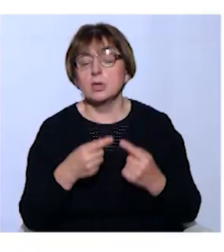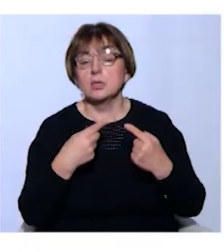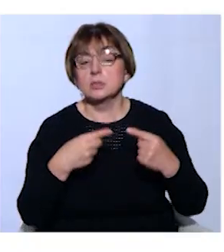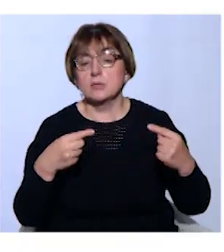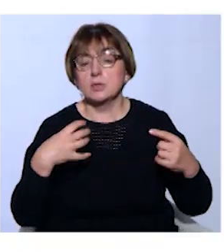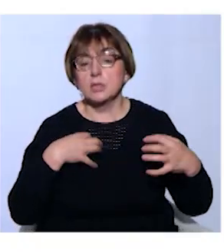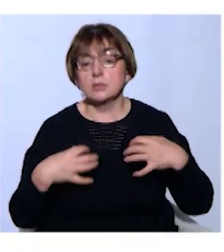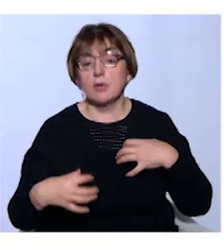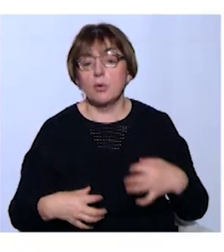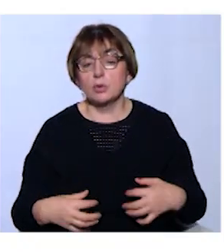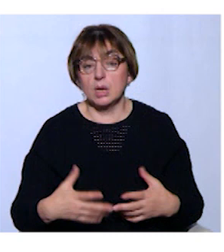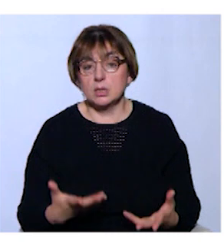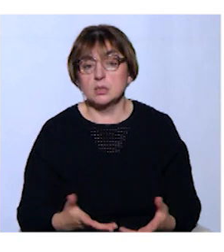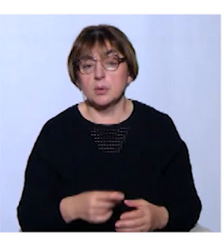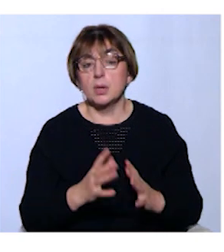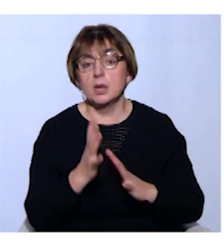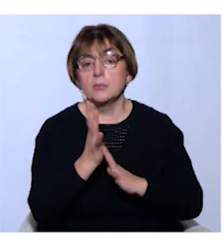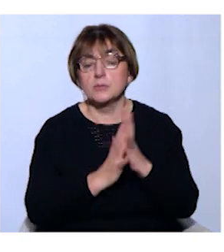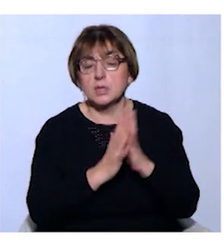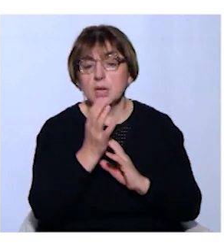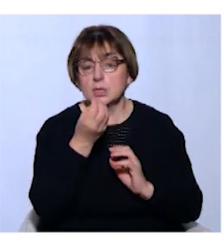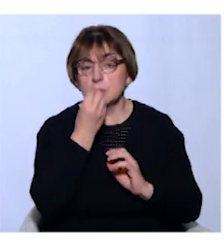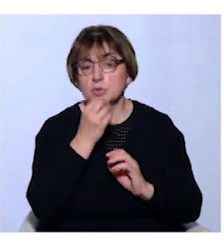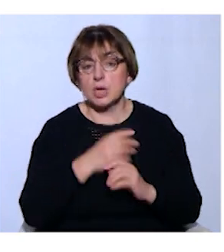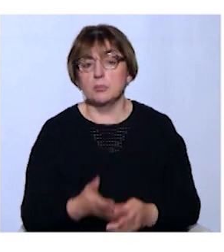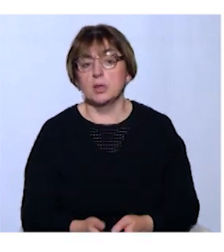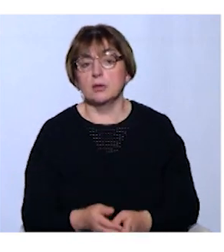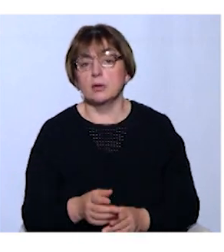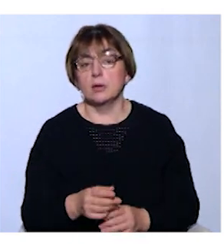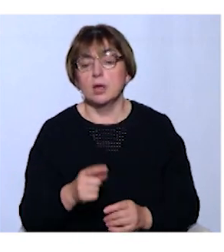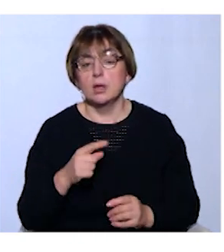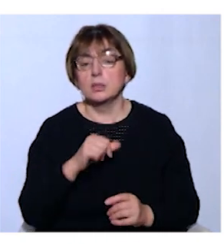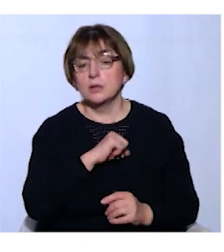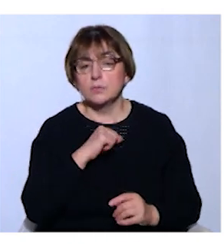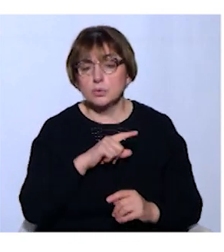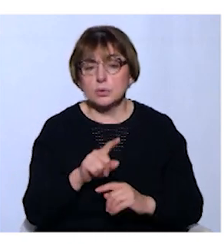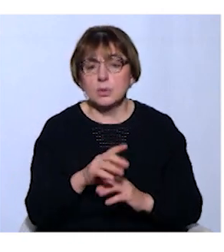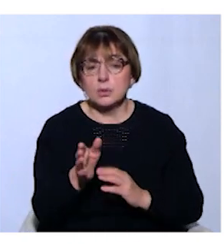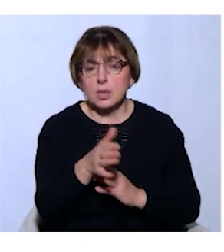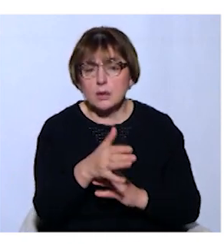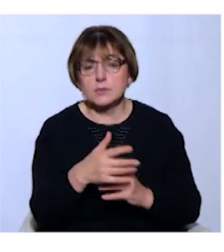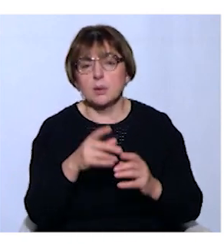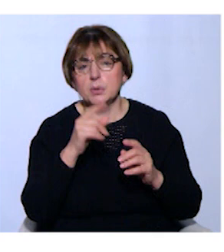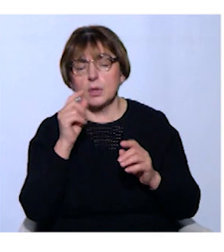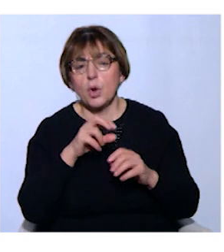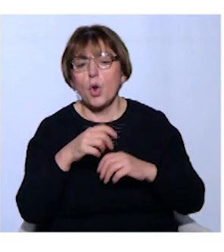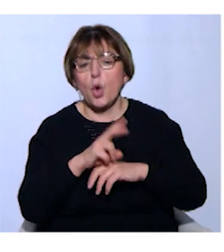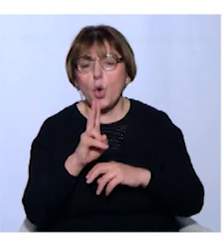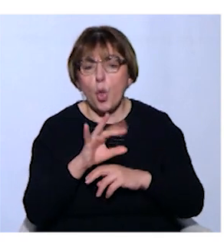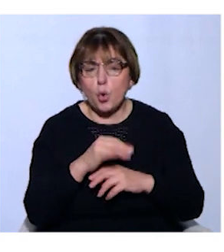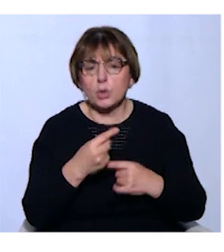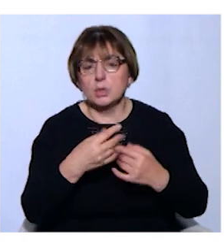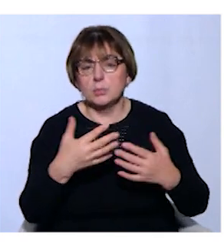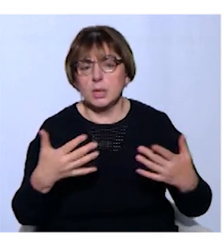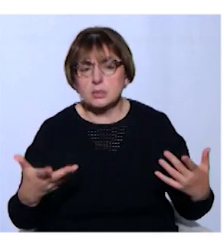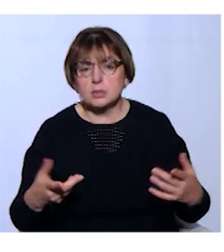სხვადასხვა ორგანიზმები, მცენარის ჭამელი მაგალითად, თავკომბალები, ზოგიერთი ლიფსიტები, ლოკოკინები და ასე